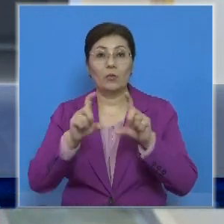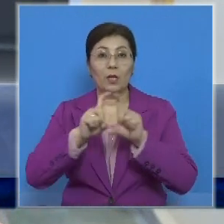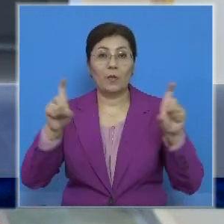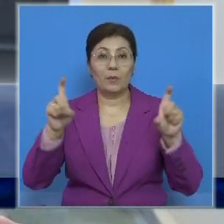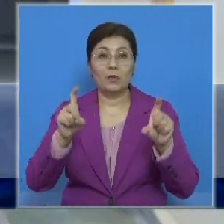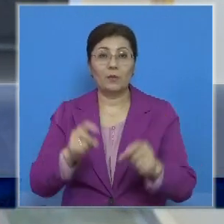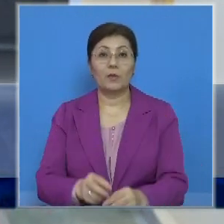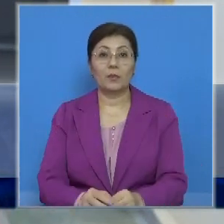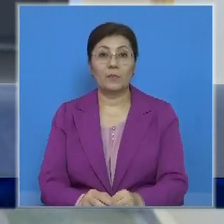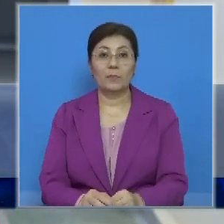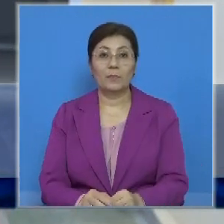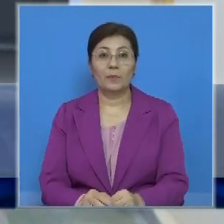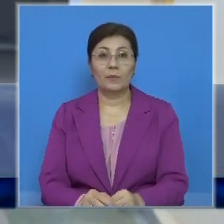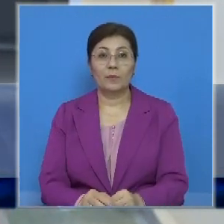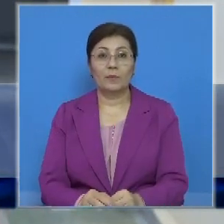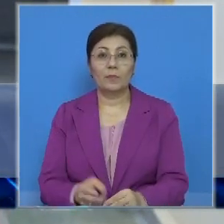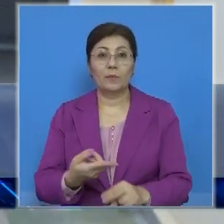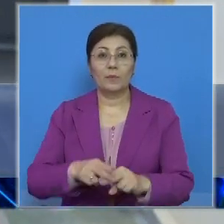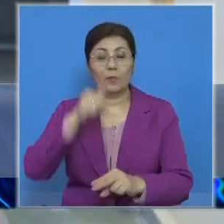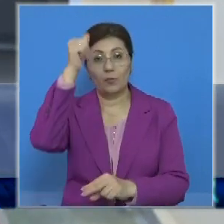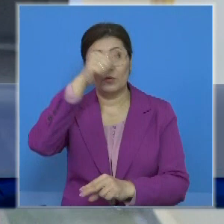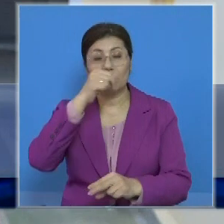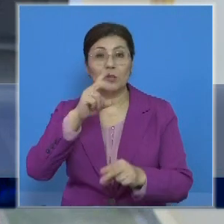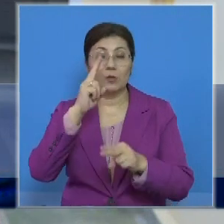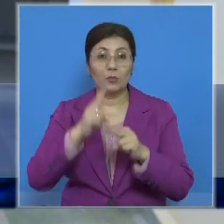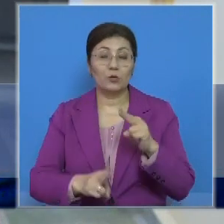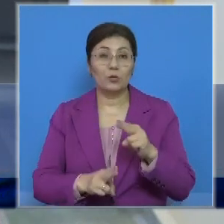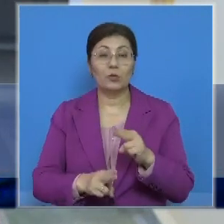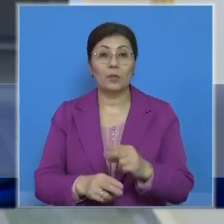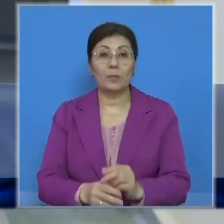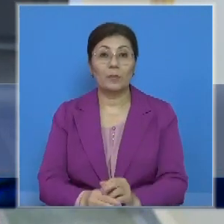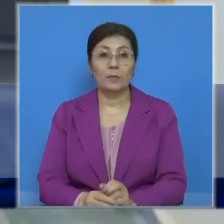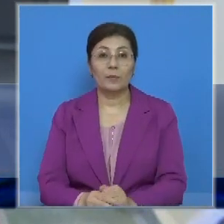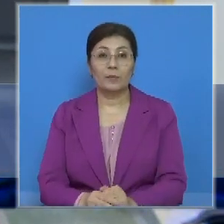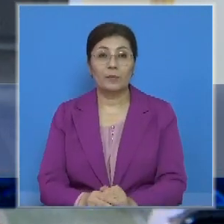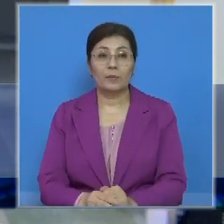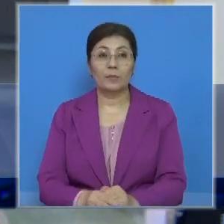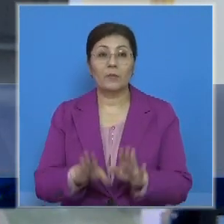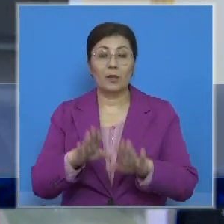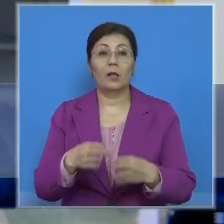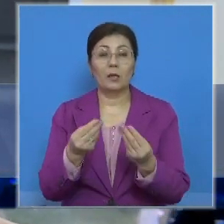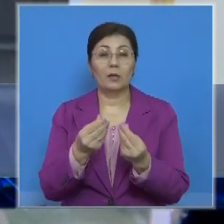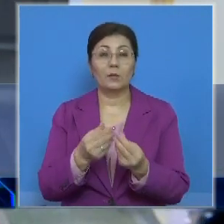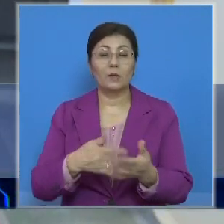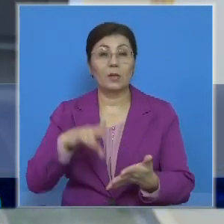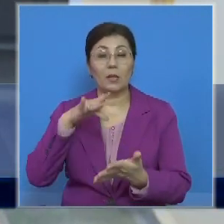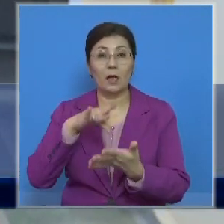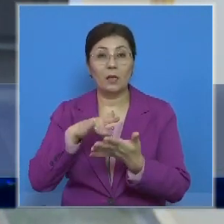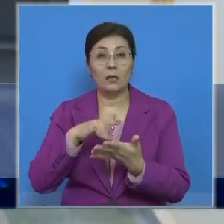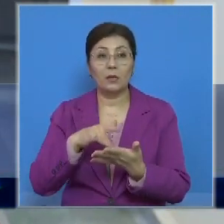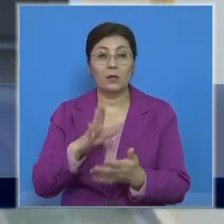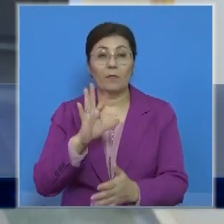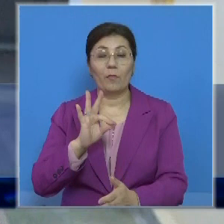бітуіне енді сол мектеп осы жылдың соңына дейін бітіреді. Содан қалған сумаларды осы қаладағы